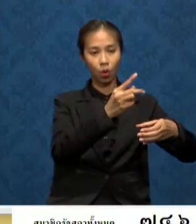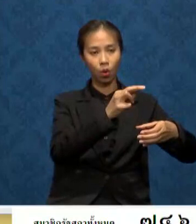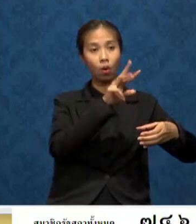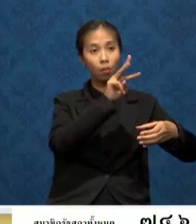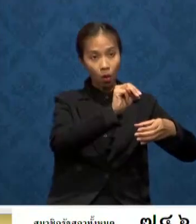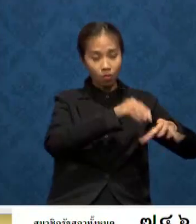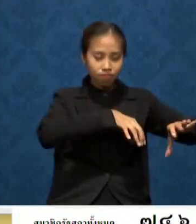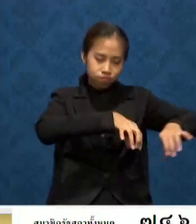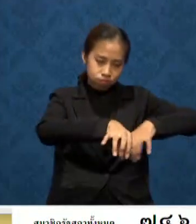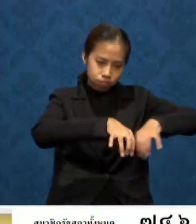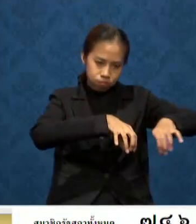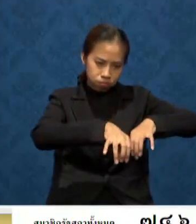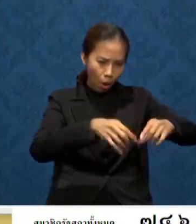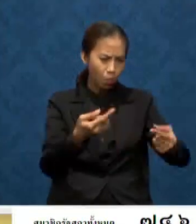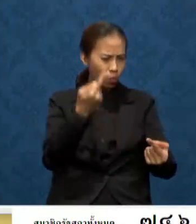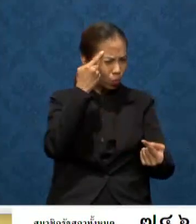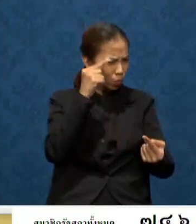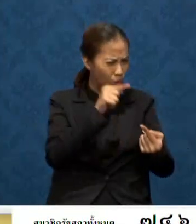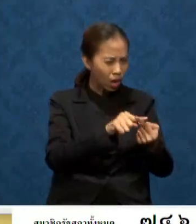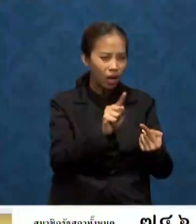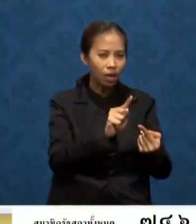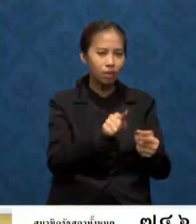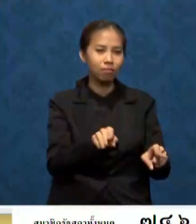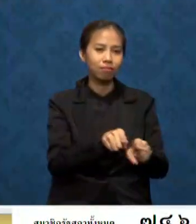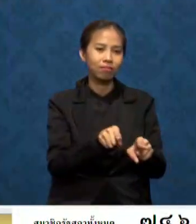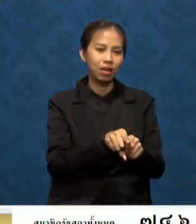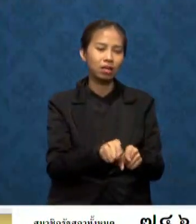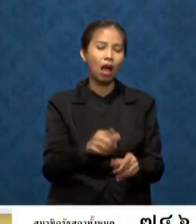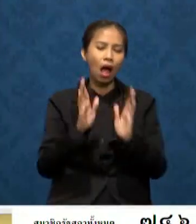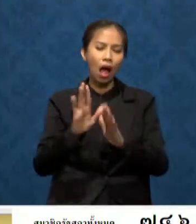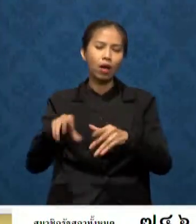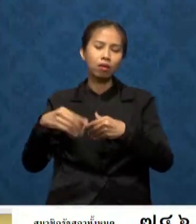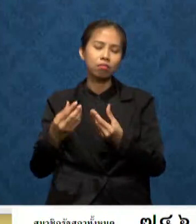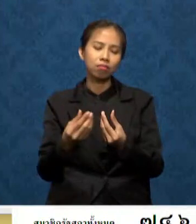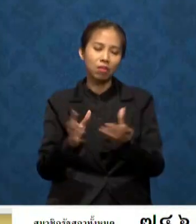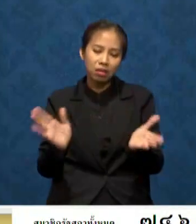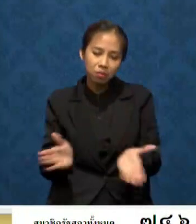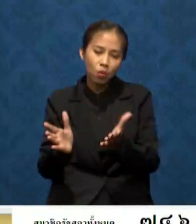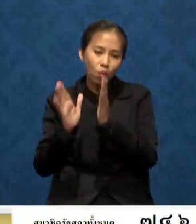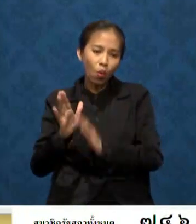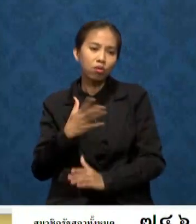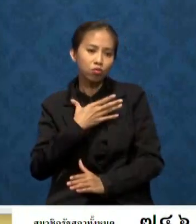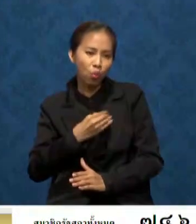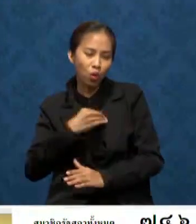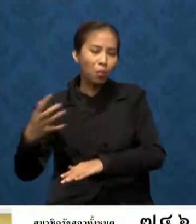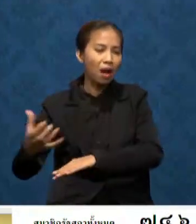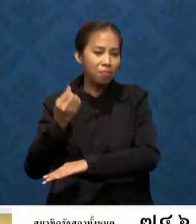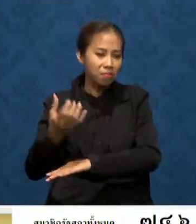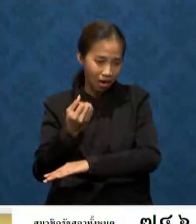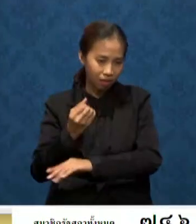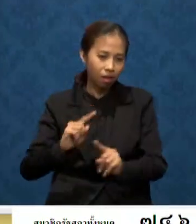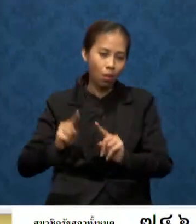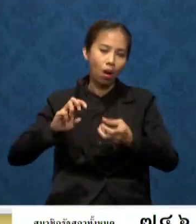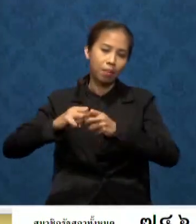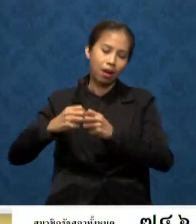ราชการแผ่นดินที่มุ่งมุ่งสร้างความนิยมทางการเมืองที่อาจก่อให้เกิดความเสียหายต่อระบบ